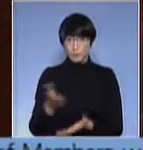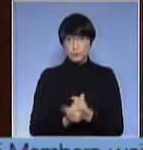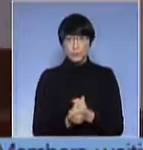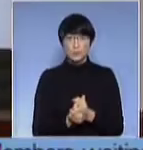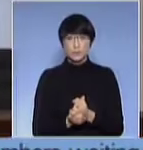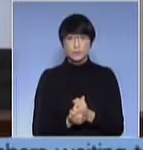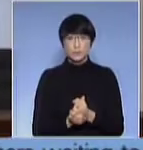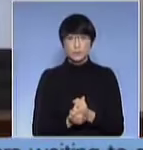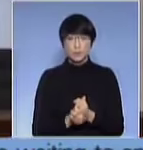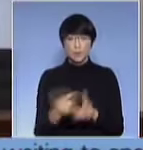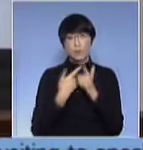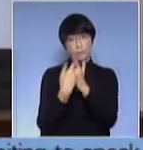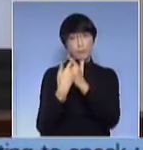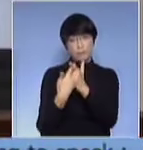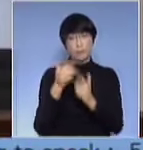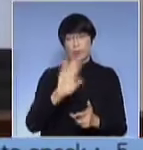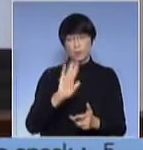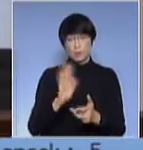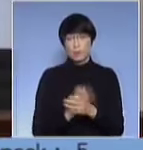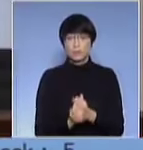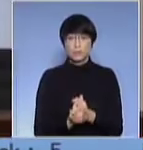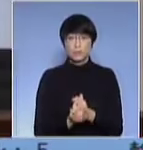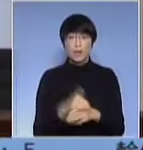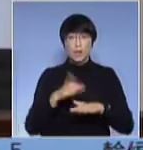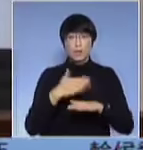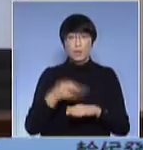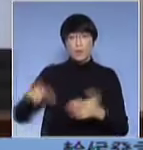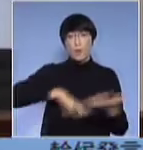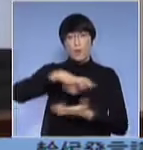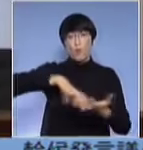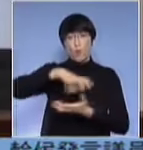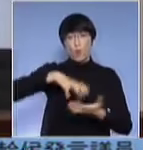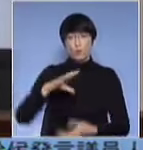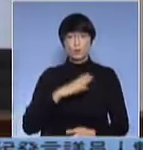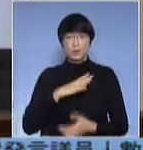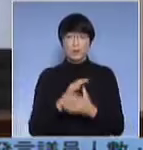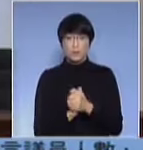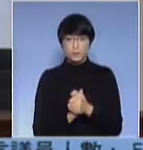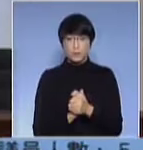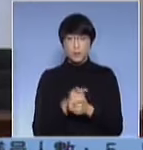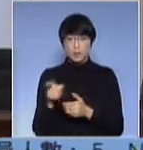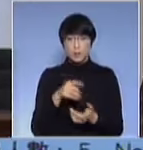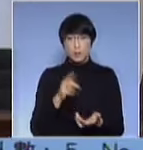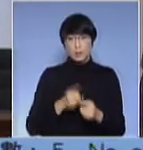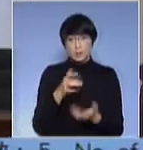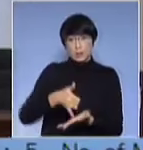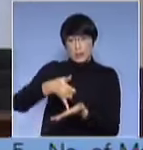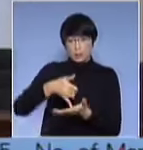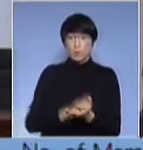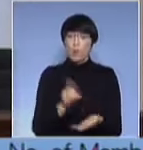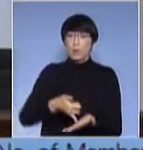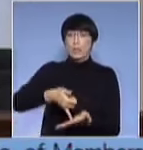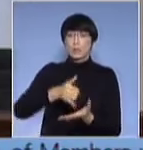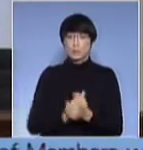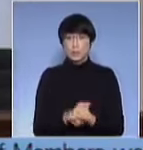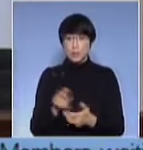主席啊，我唔同你糾纏呢啲耍嘴皮啦。剛才咁嘅混亂兵荒馬亂情況下，你要我即係企起身，我即係企起身。跟住